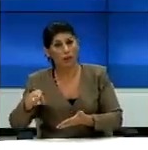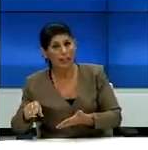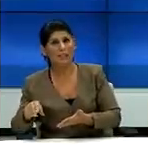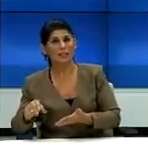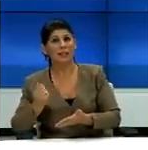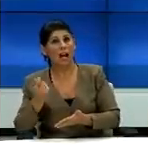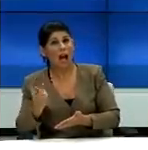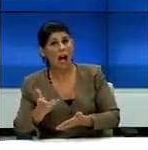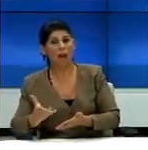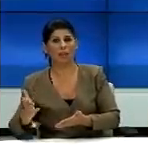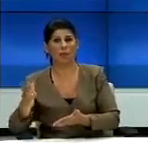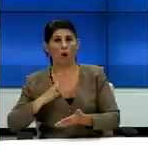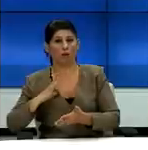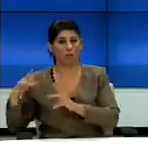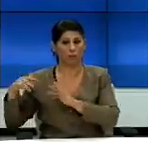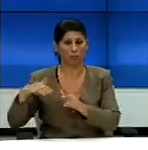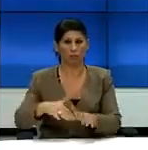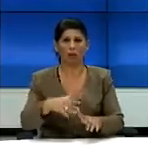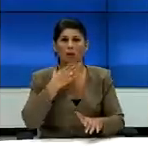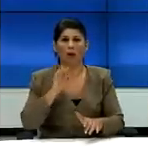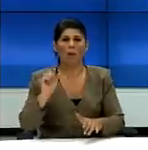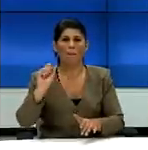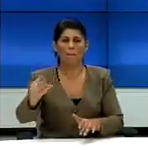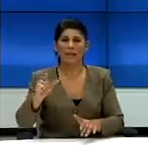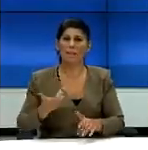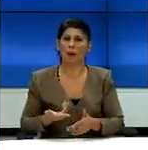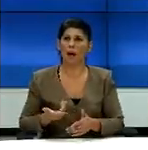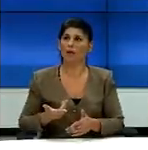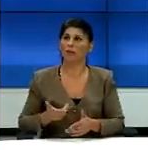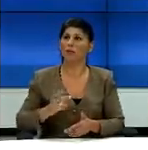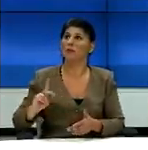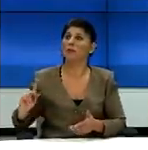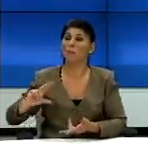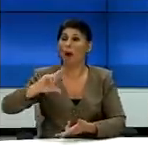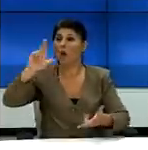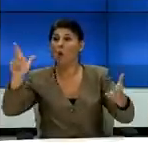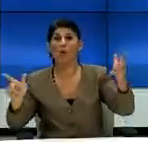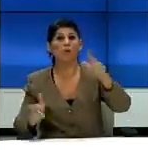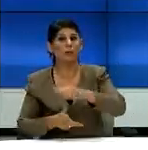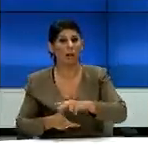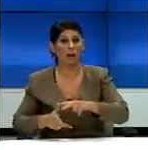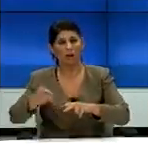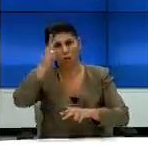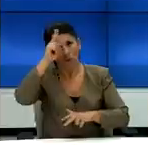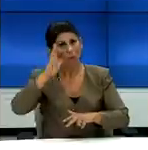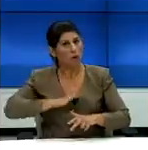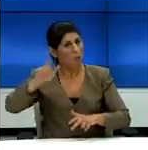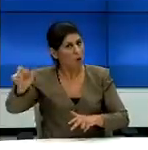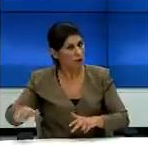αριθμό των επισκεπτών. Διότι το μήνυμα που θα δίναμε στον Γερμανό